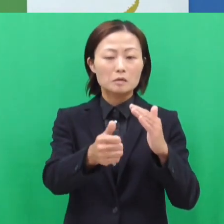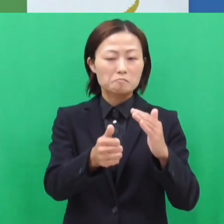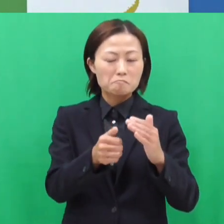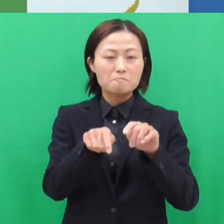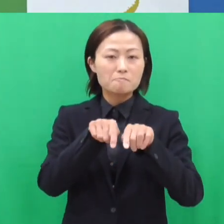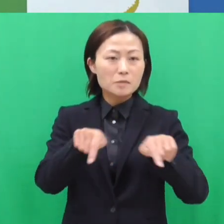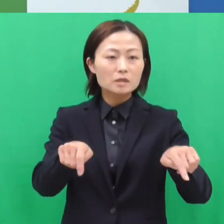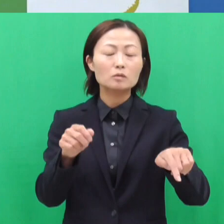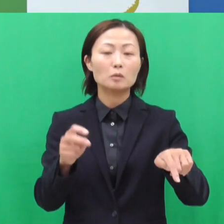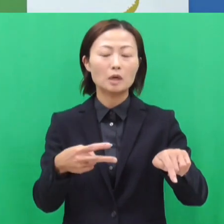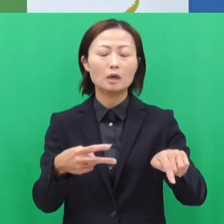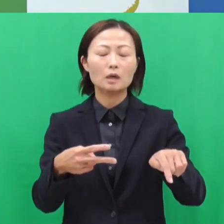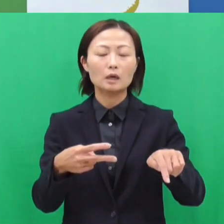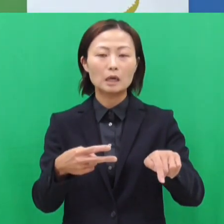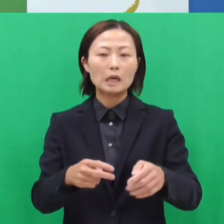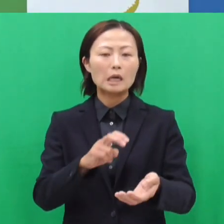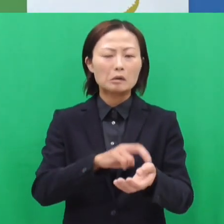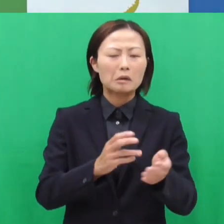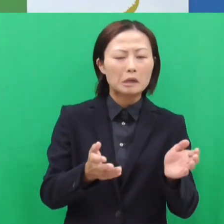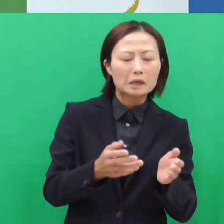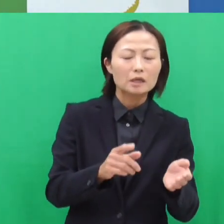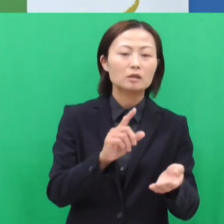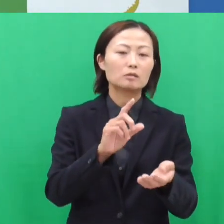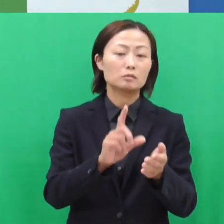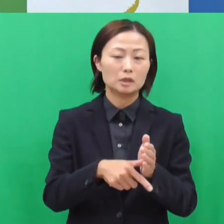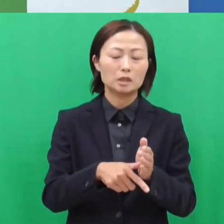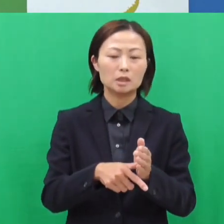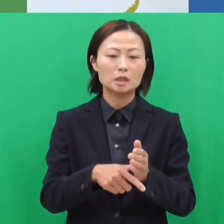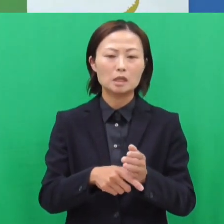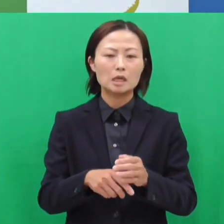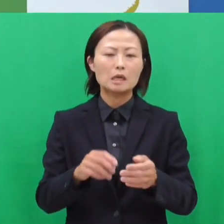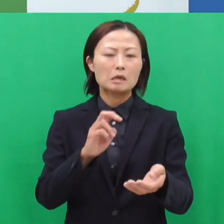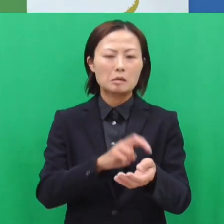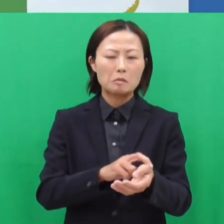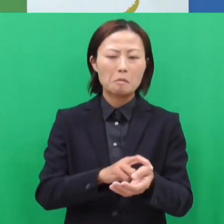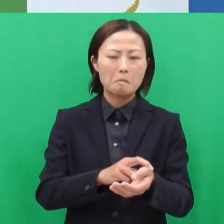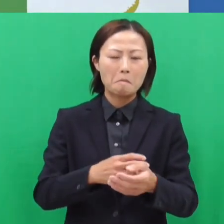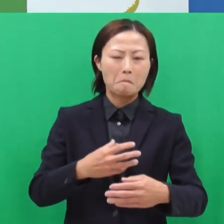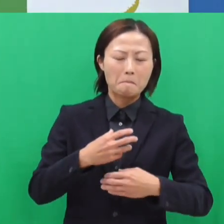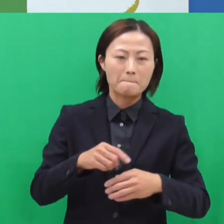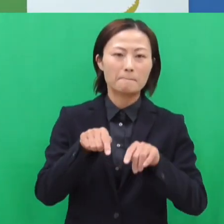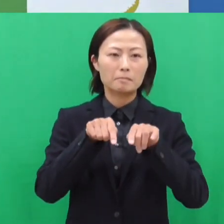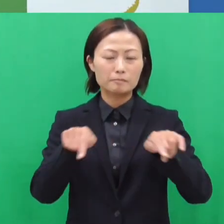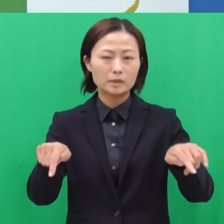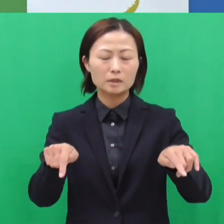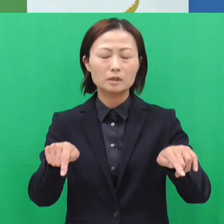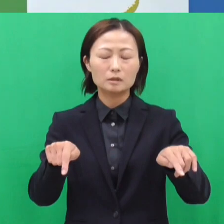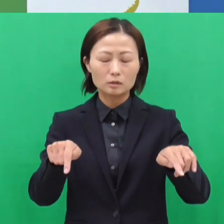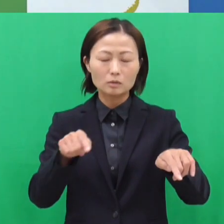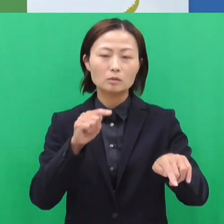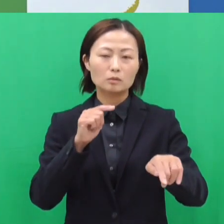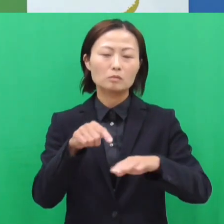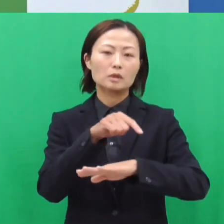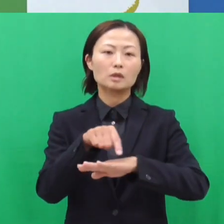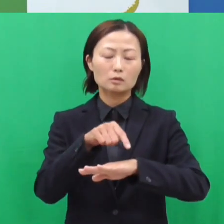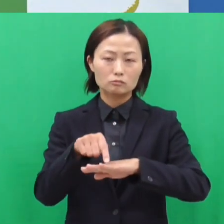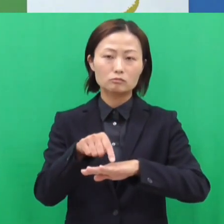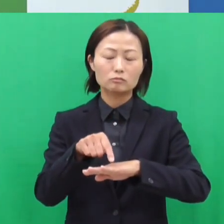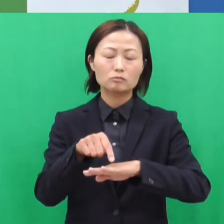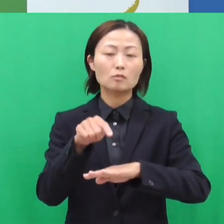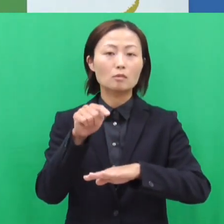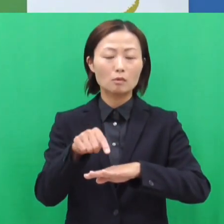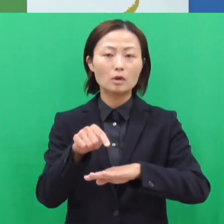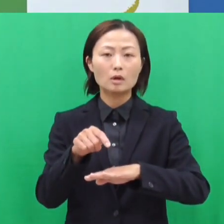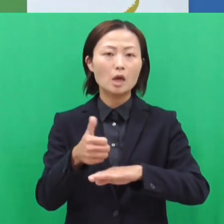は医療という体制にも発展するという内容でしたまずこの対策につきまし